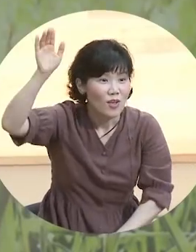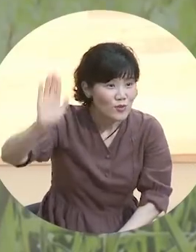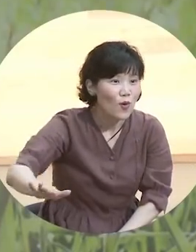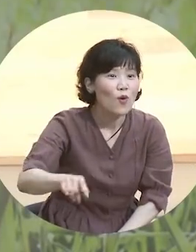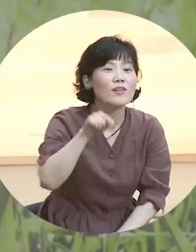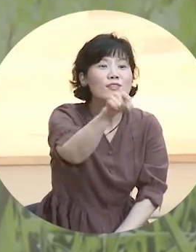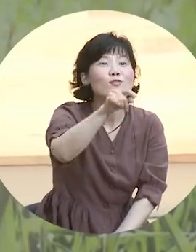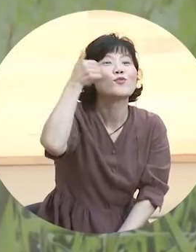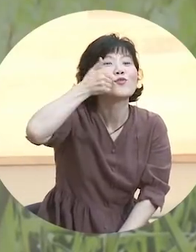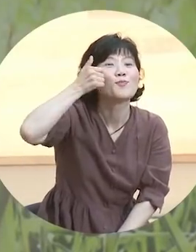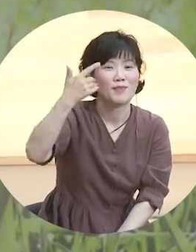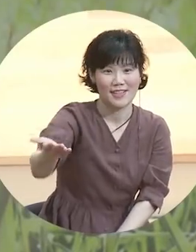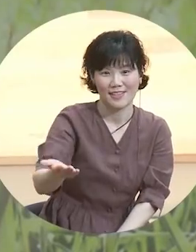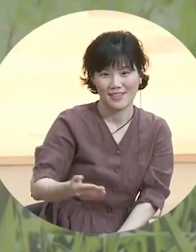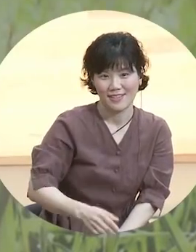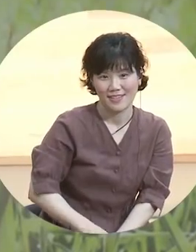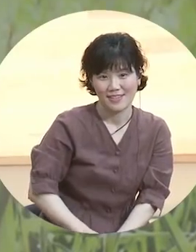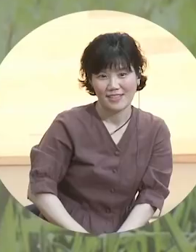그들은 뭡니까?